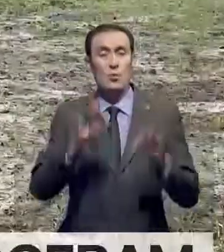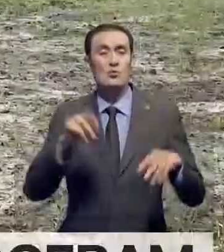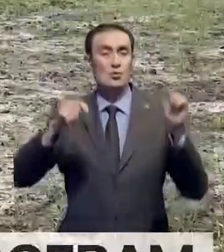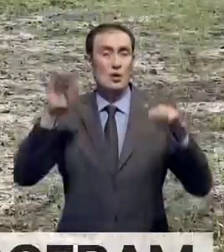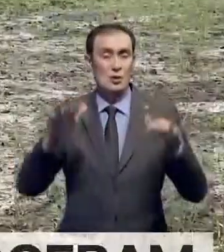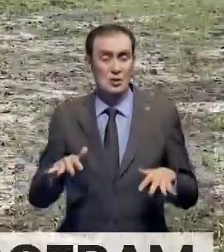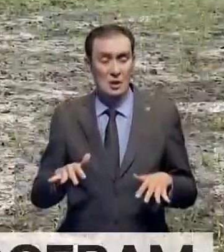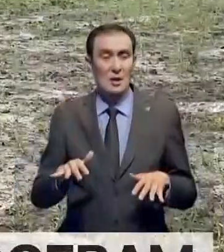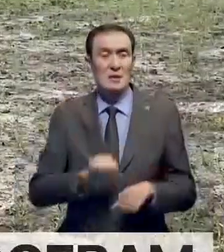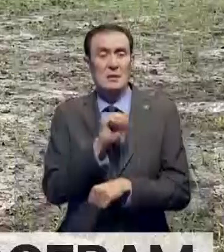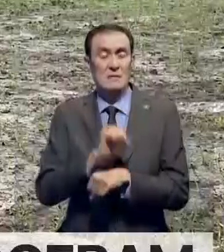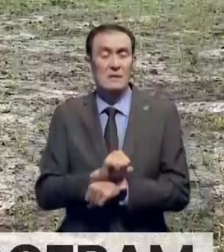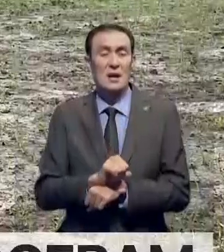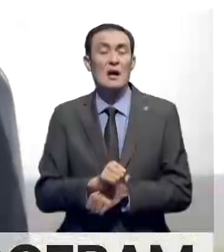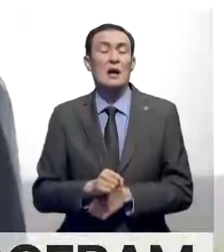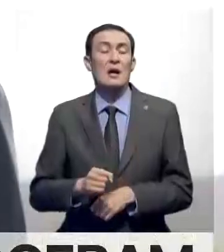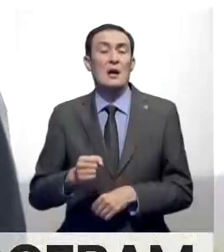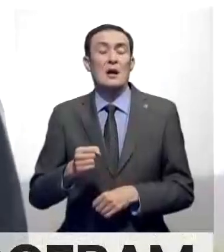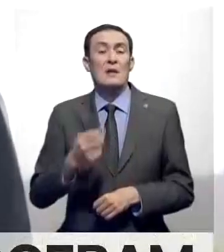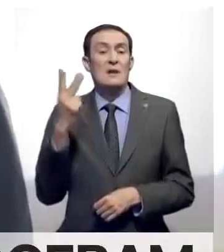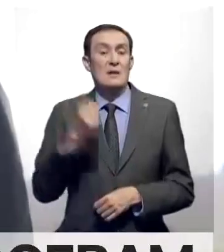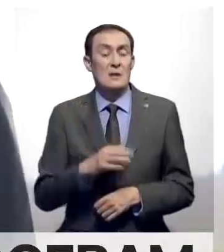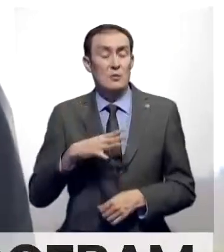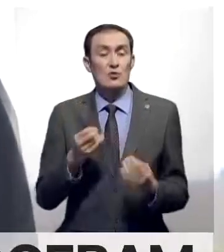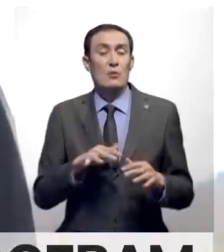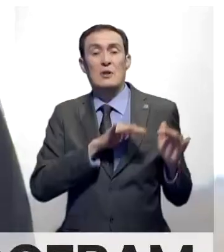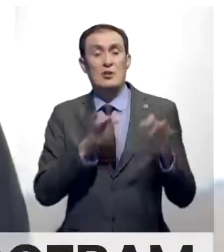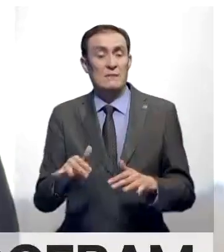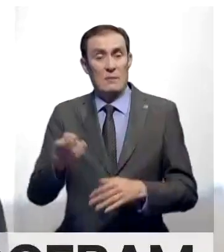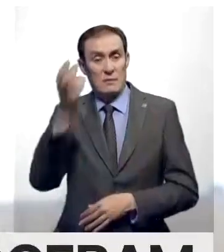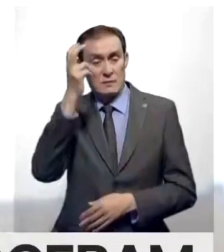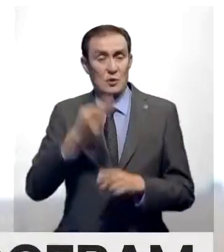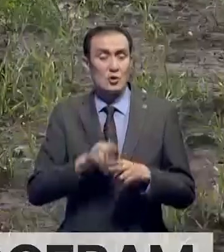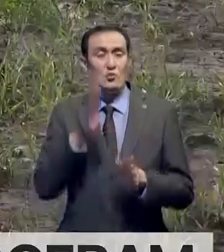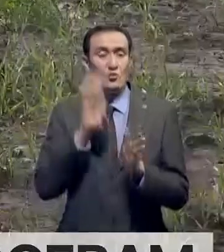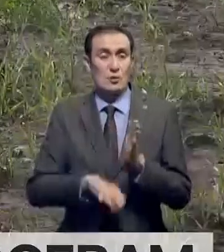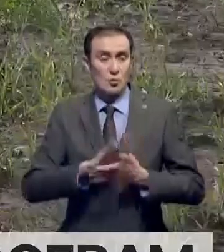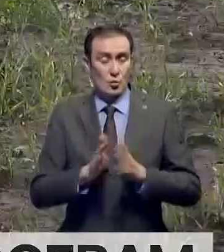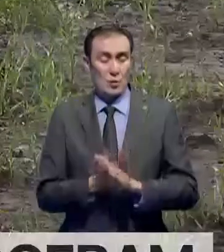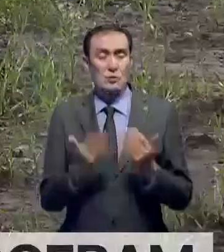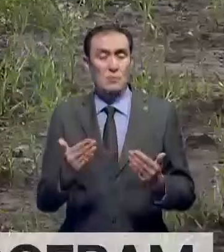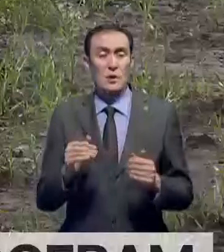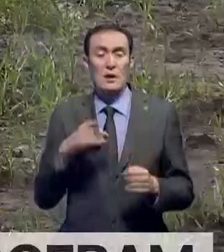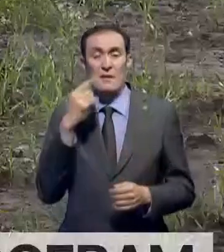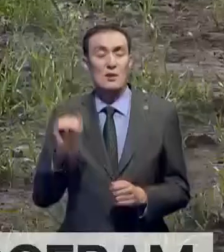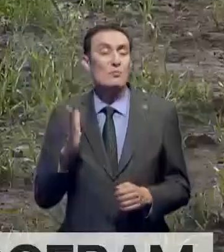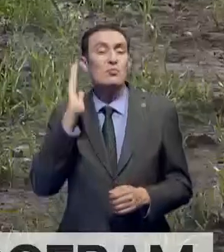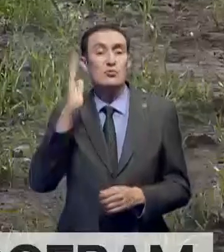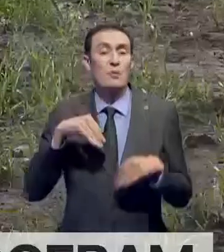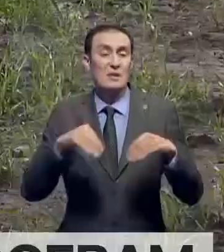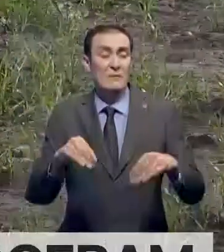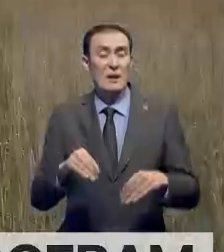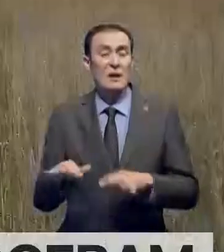остановили уборочную зерновых почти на полмесяца. Нашествие сайгаков усугубило и без того трудное положение аграриев. Теперь под угрозой, говорят они, и будущая